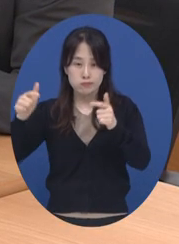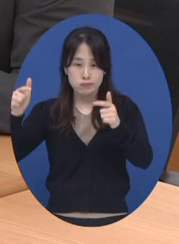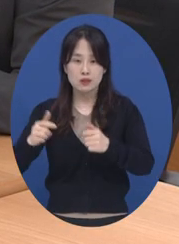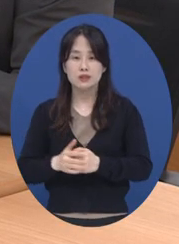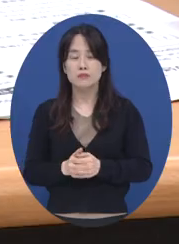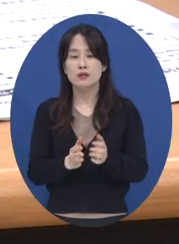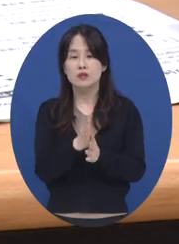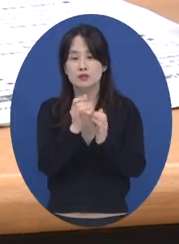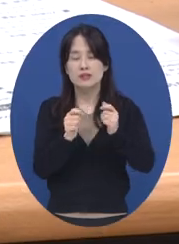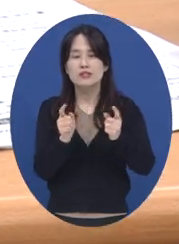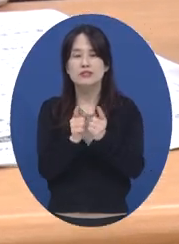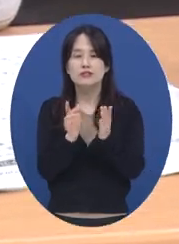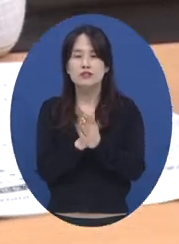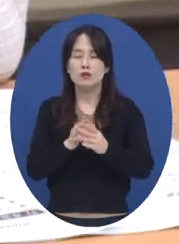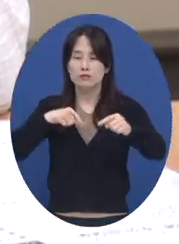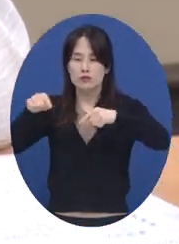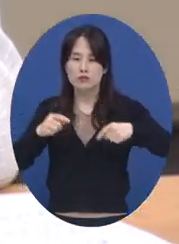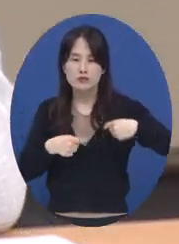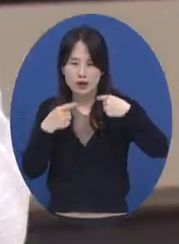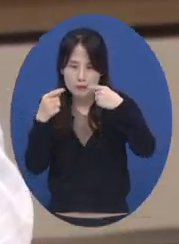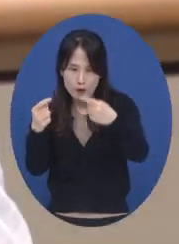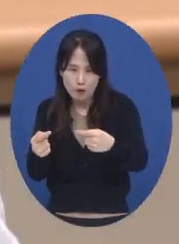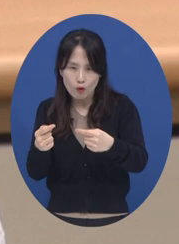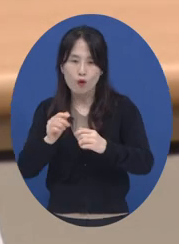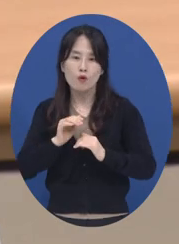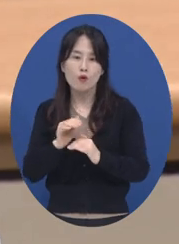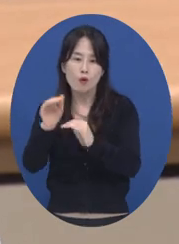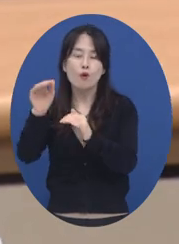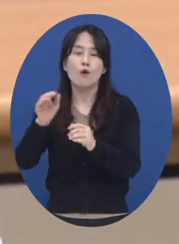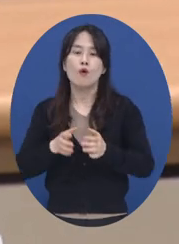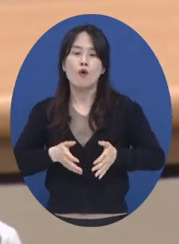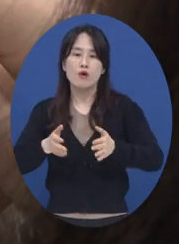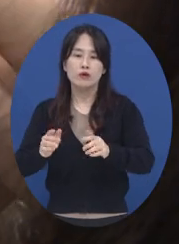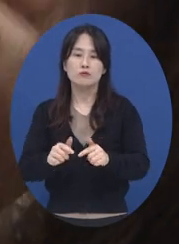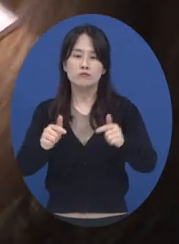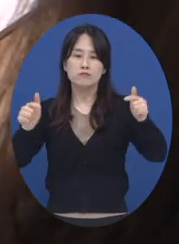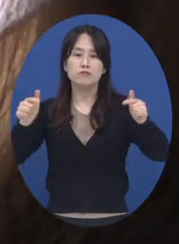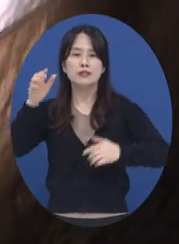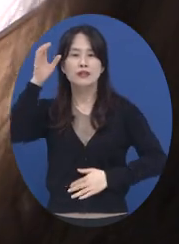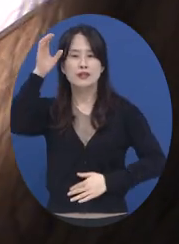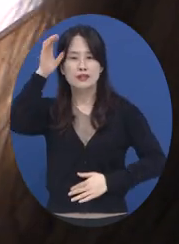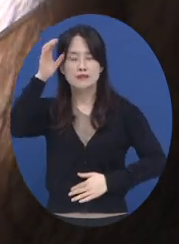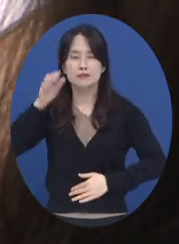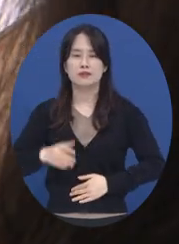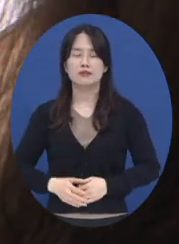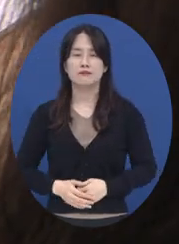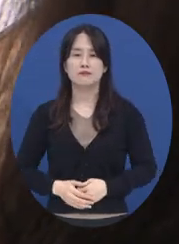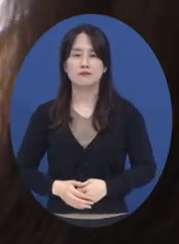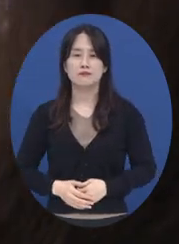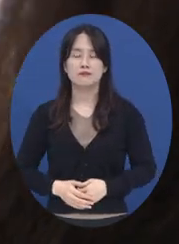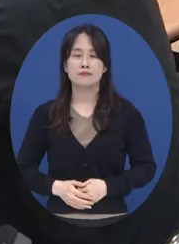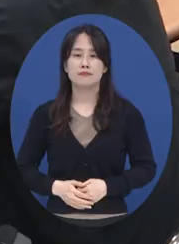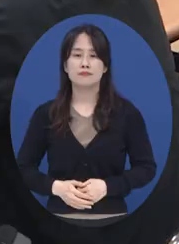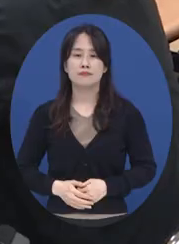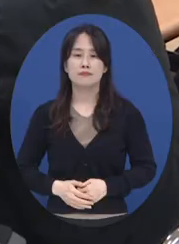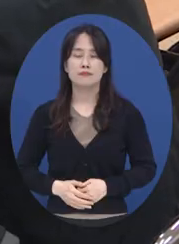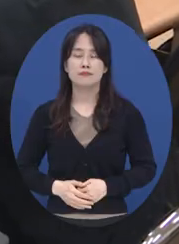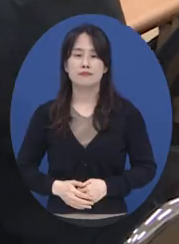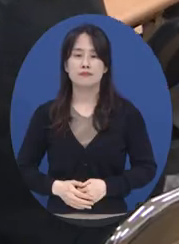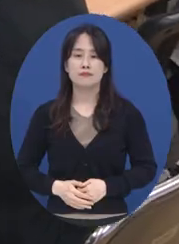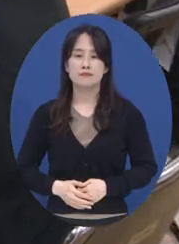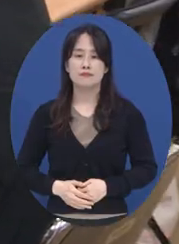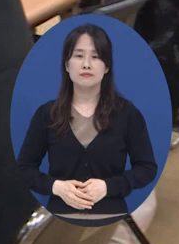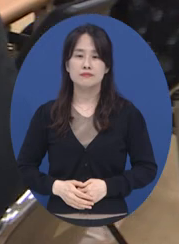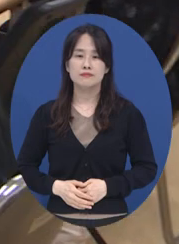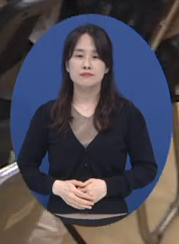강화되면 도민들이 직접 정책을 펼치고 집행 과정에 참여할 수 있는 통로가 확대될 것으로 기대하고 있습니다 경주